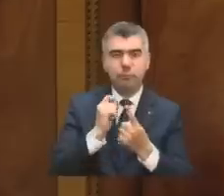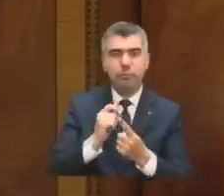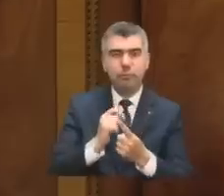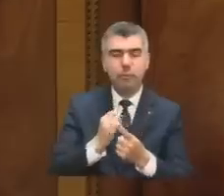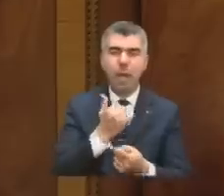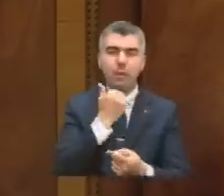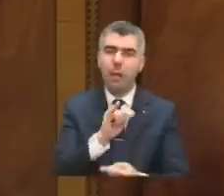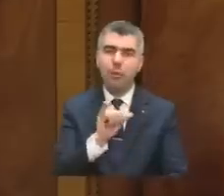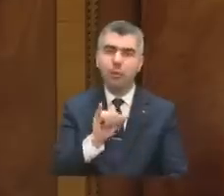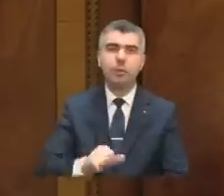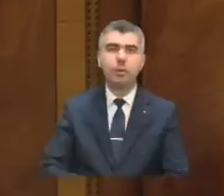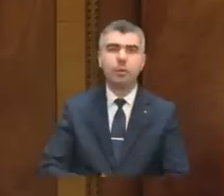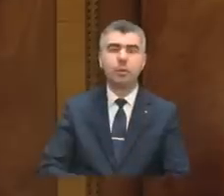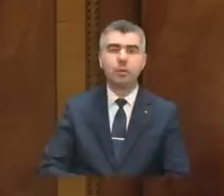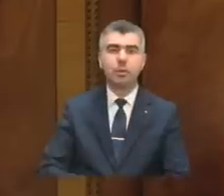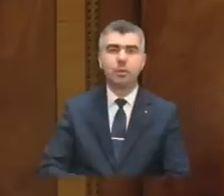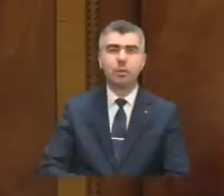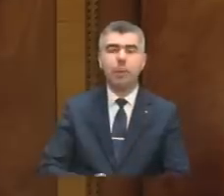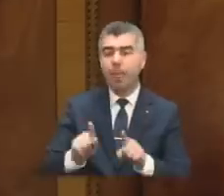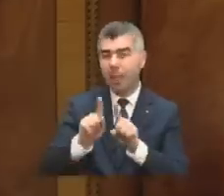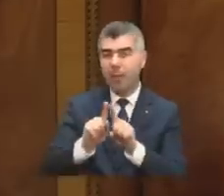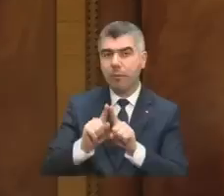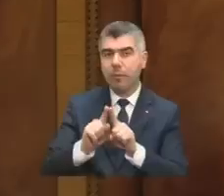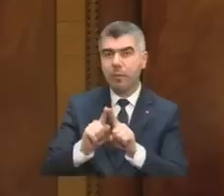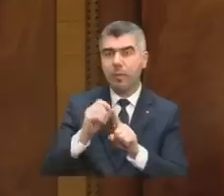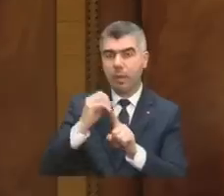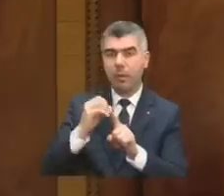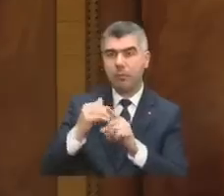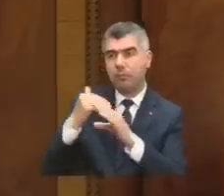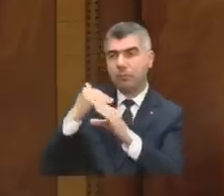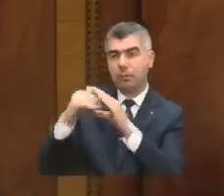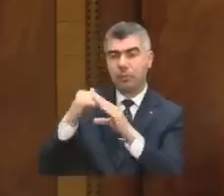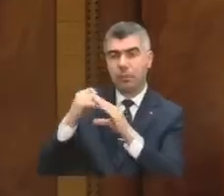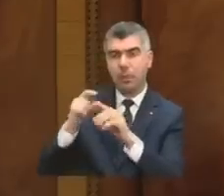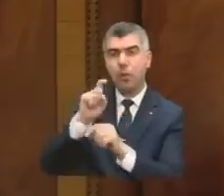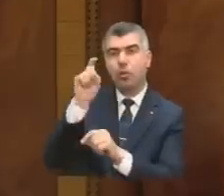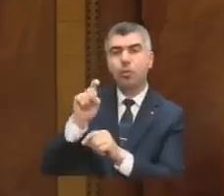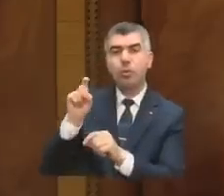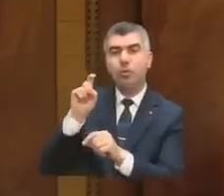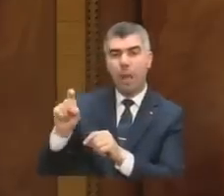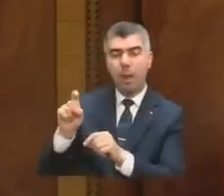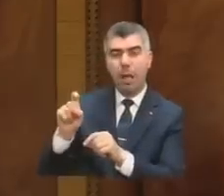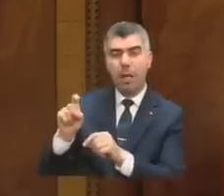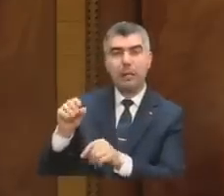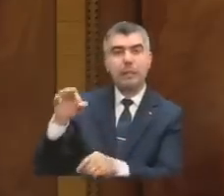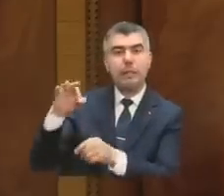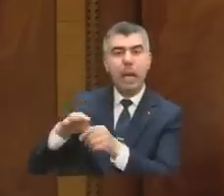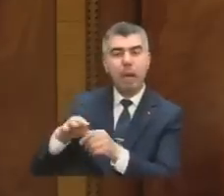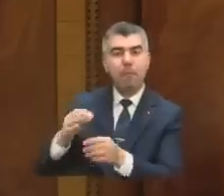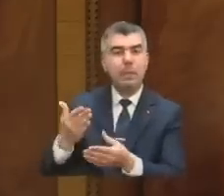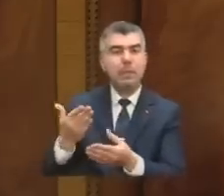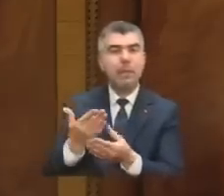اساسا بتفويت مداخيل مستحقه لجماعات الترابيه بسبب